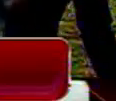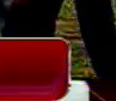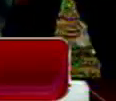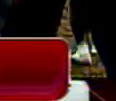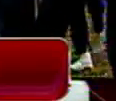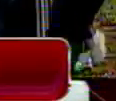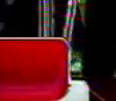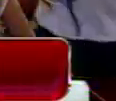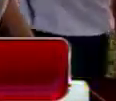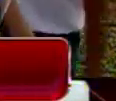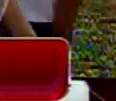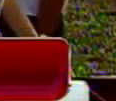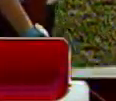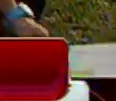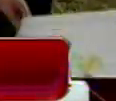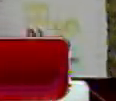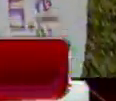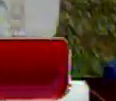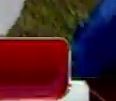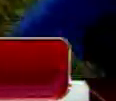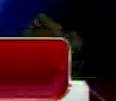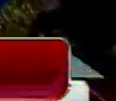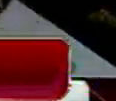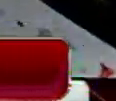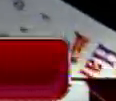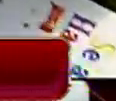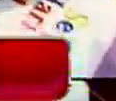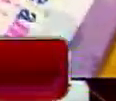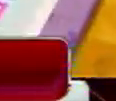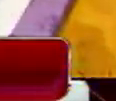melonjakkan transformasi p ikikan